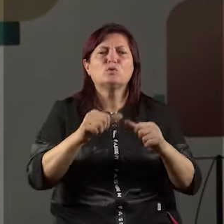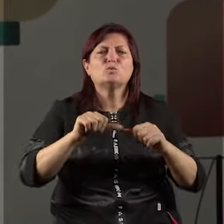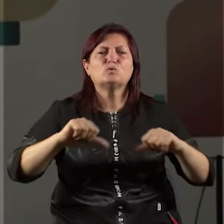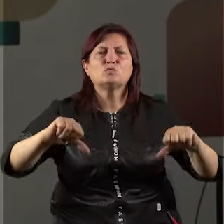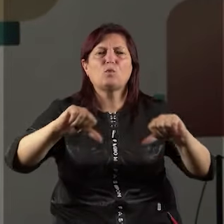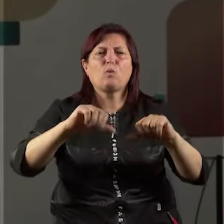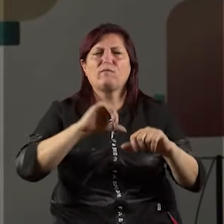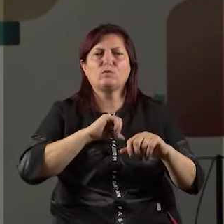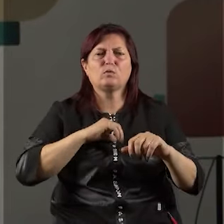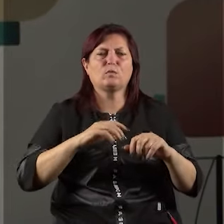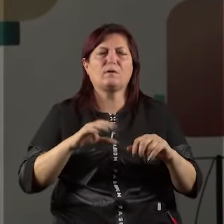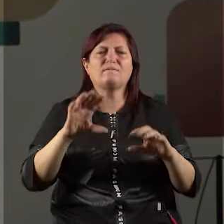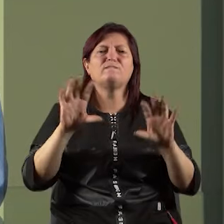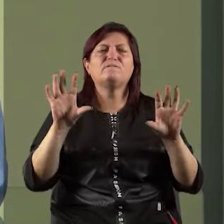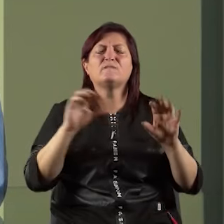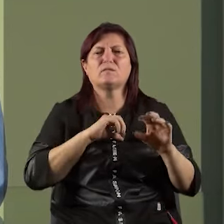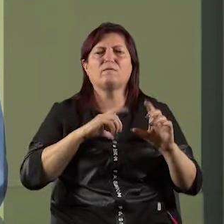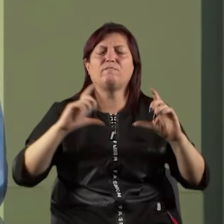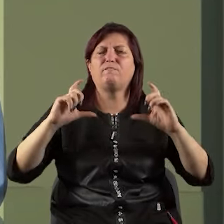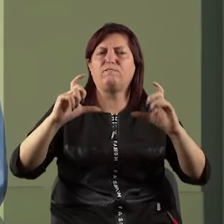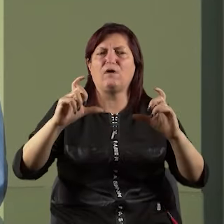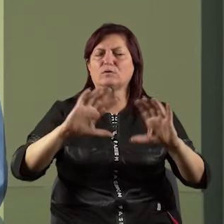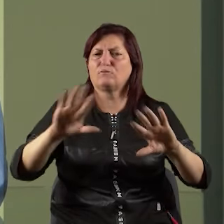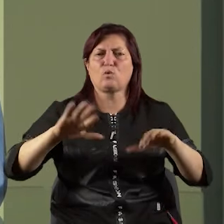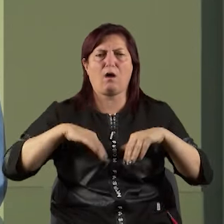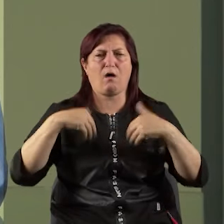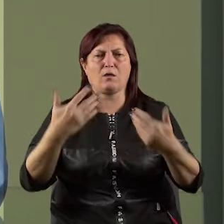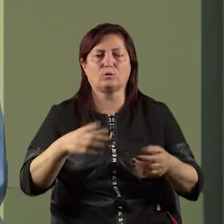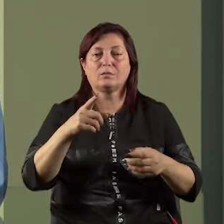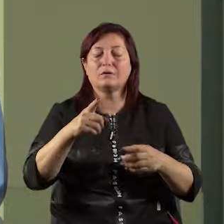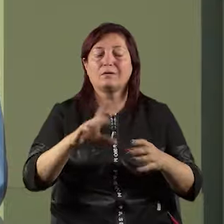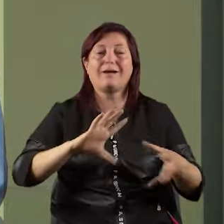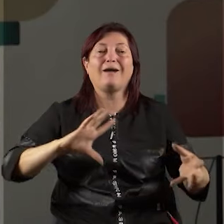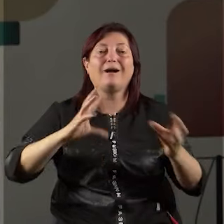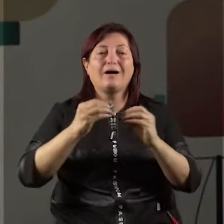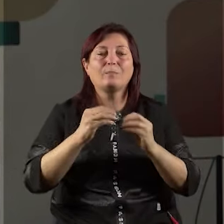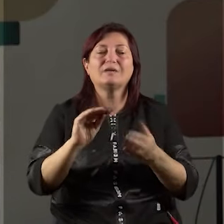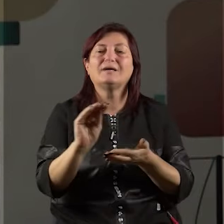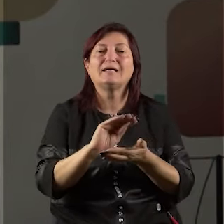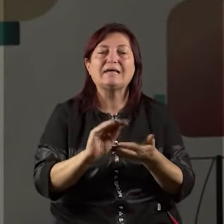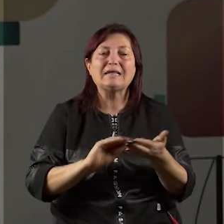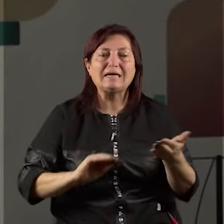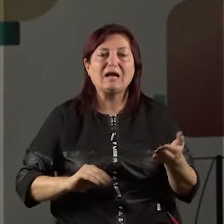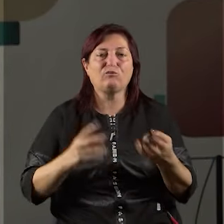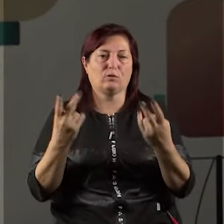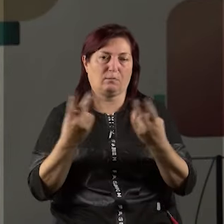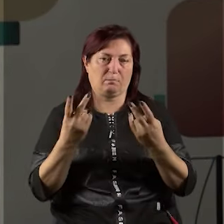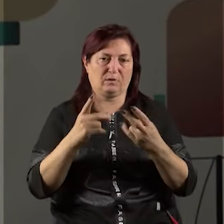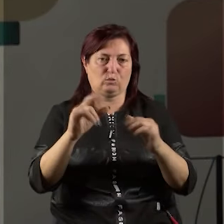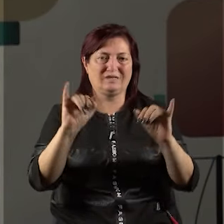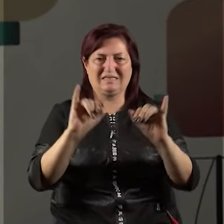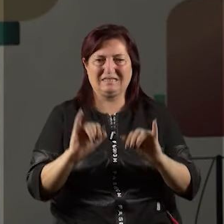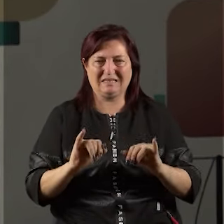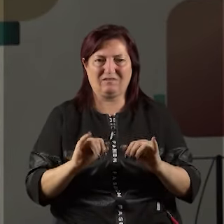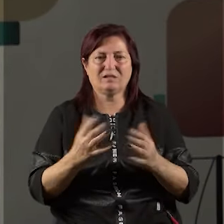ժամանակ վարչապետն է առաջարկություն արել, բայց այդ ամենը, ասում եմ, դրանք գրավոր պիտի իրենց